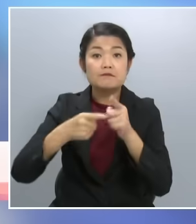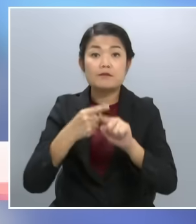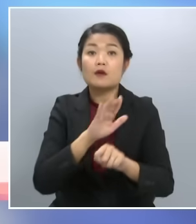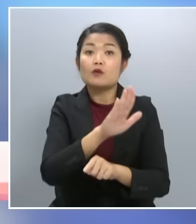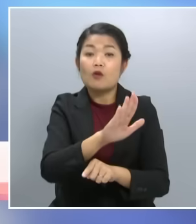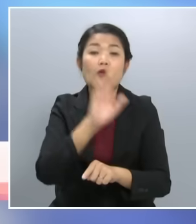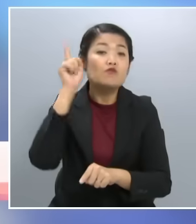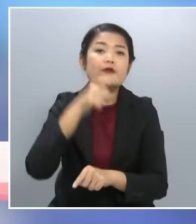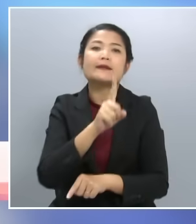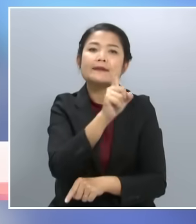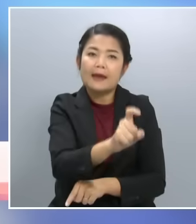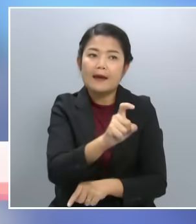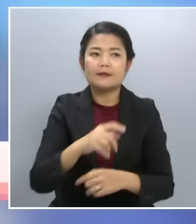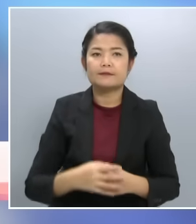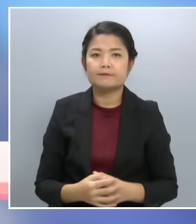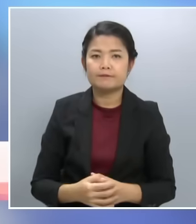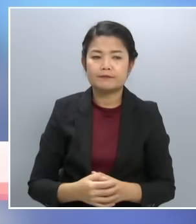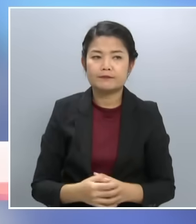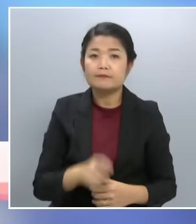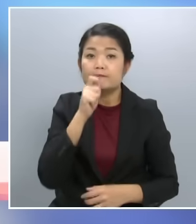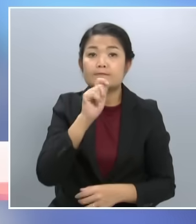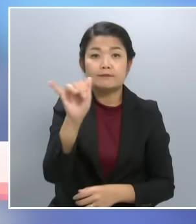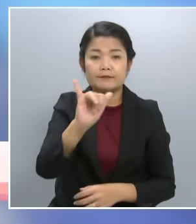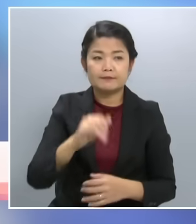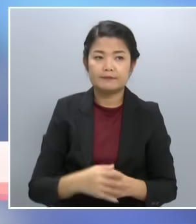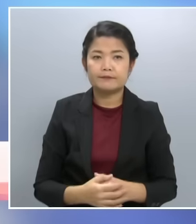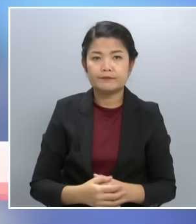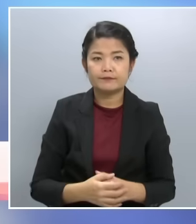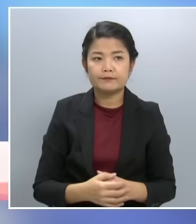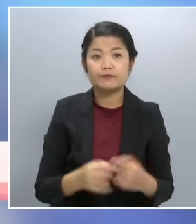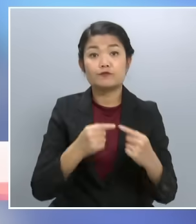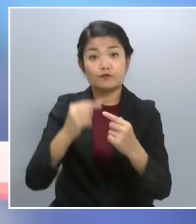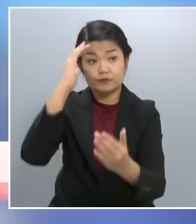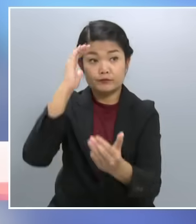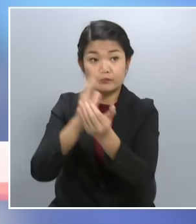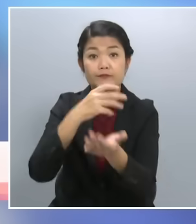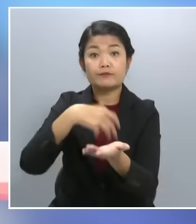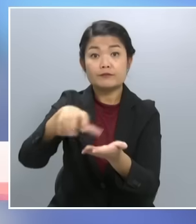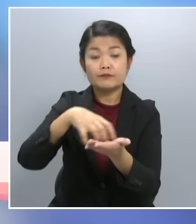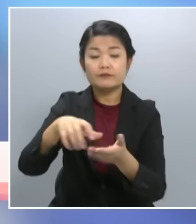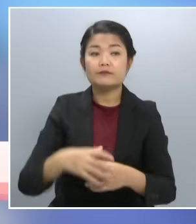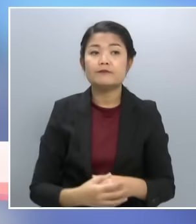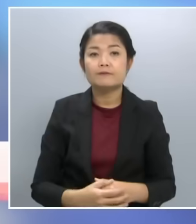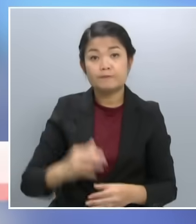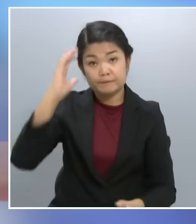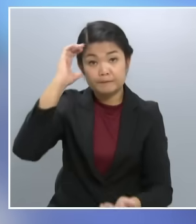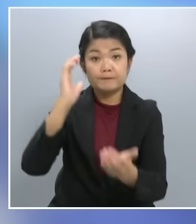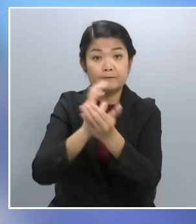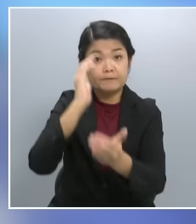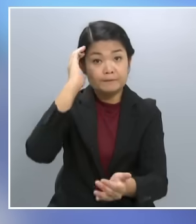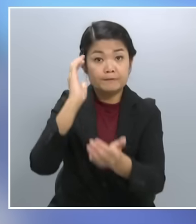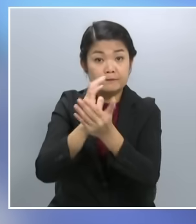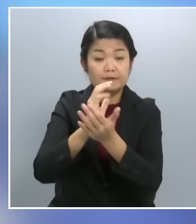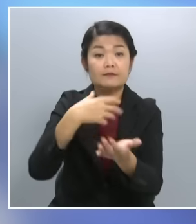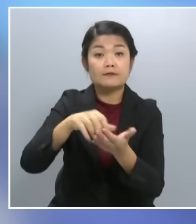โอหยังไม่เสร็จพี่ออยังไม่มานะยังไม่มานะอ่ะไปเรื่องตำรวจก่อนค่ะทางตำรวจเองคุณผู้ชมครับพันตรวจ